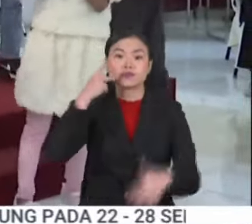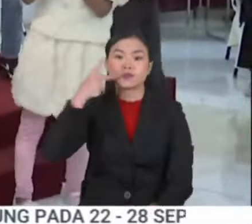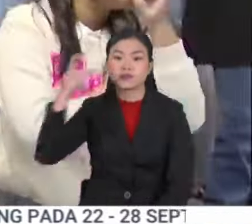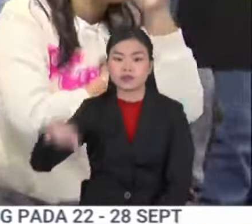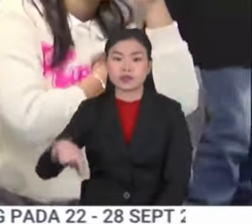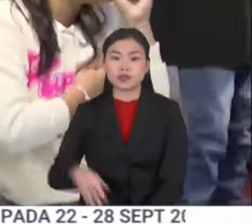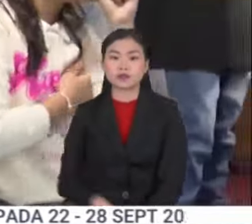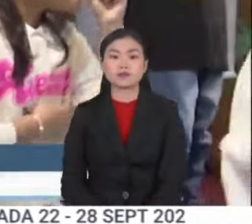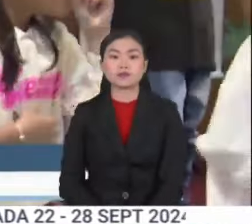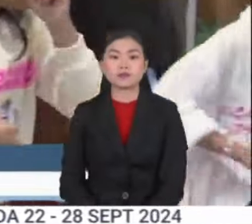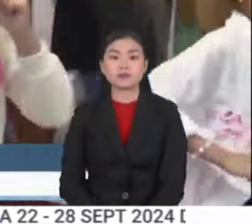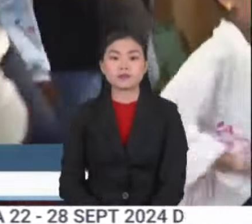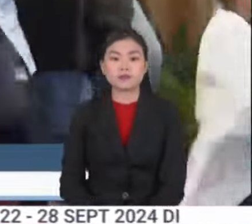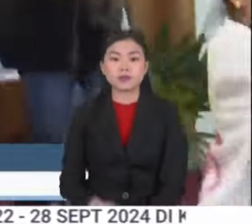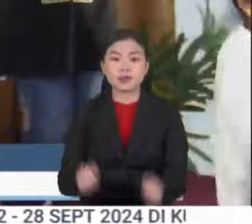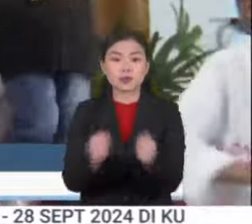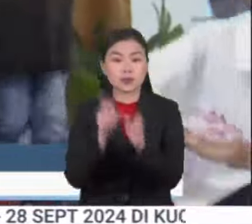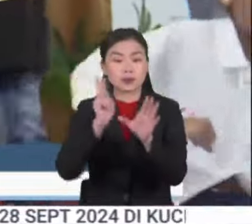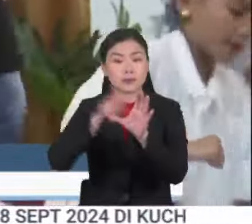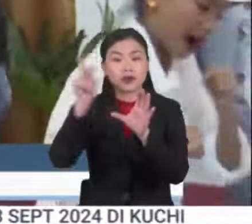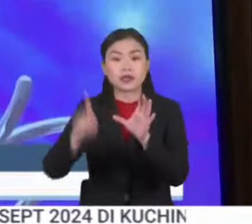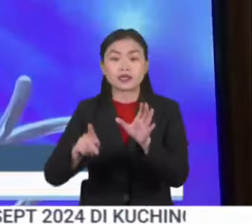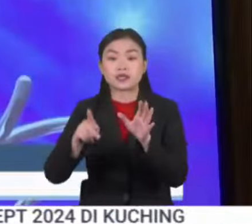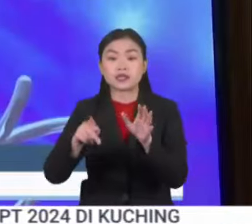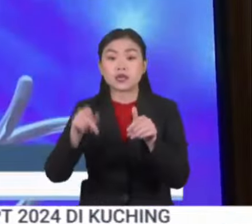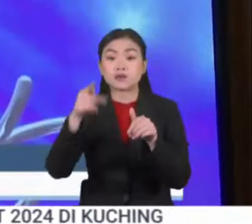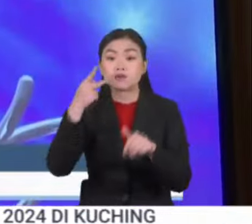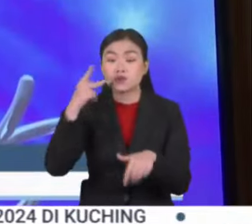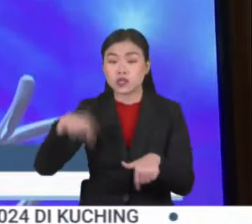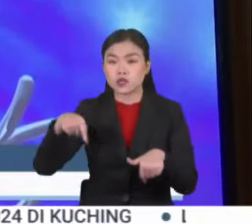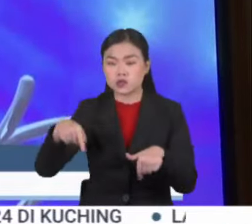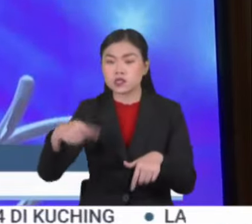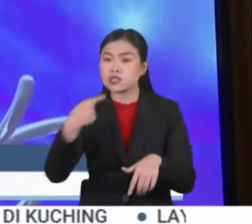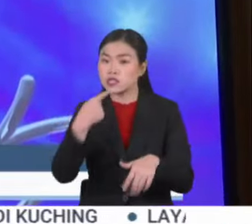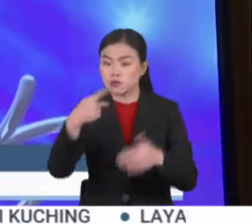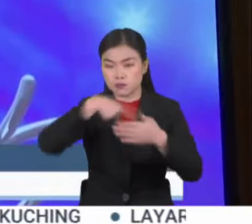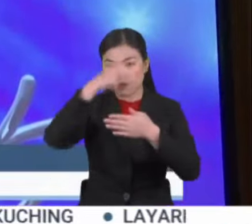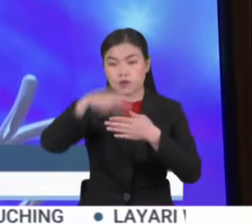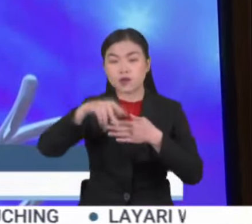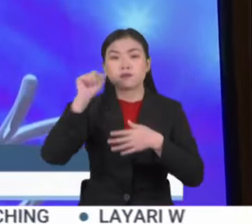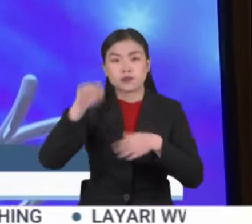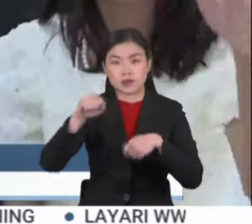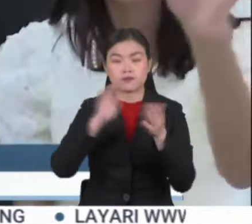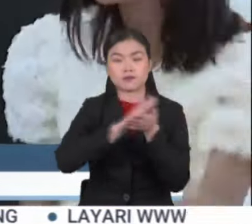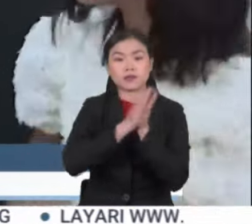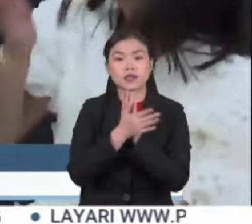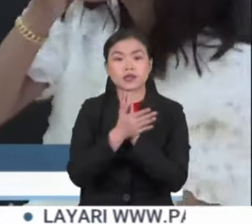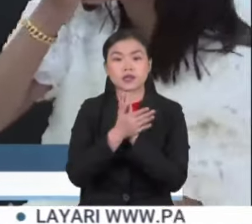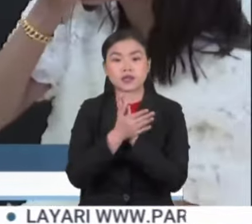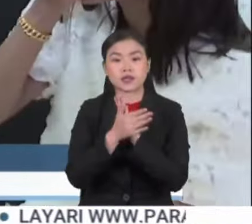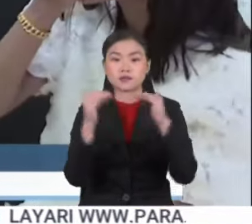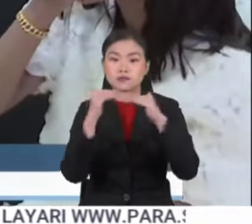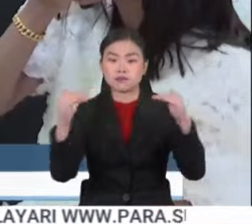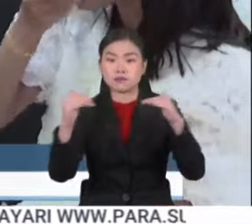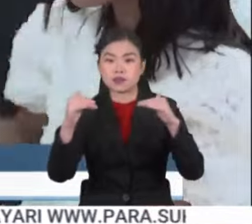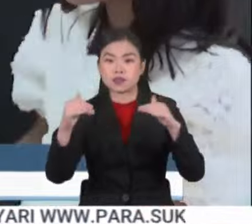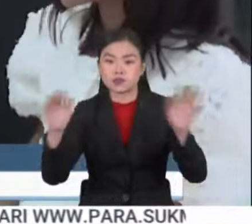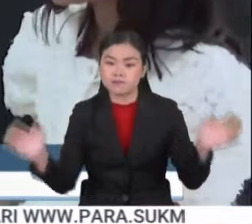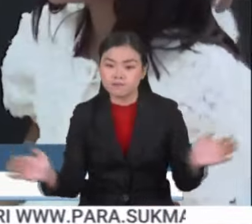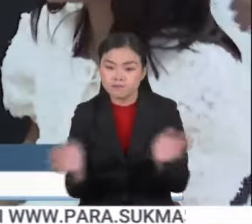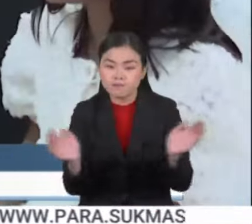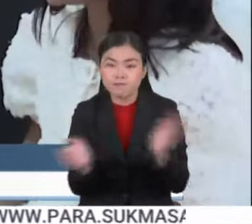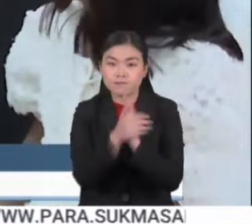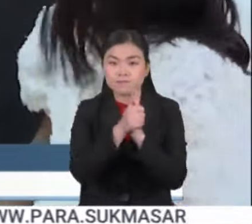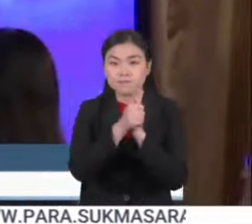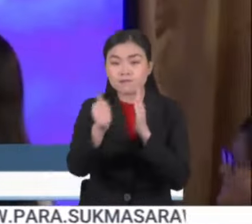Bercakap pada sesi bersama peserta di Kuching hari ini, beliau yakin program itu dapat dijadikan sebagai landasan mengangkat bakat muda ke peringkat lebih